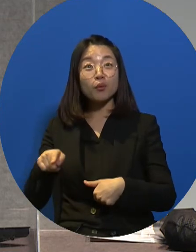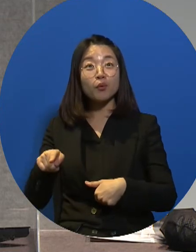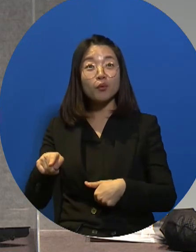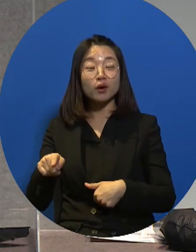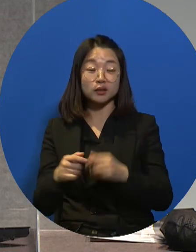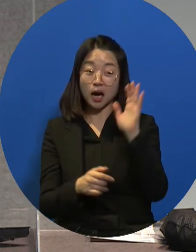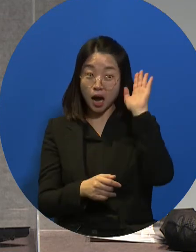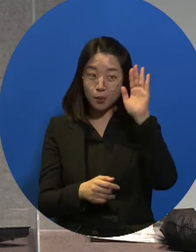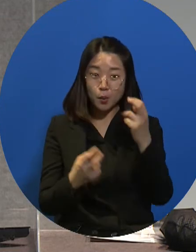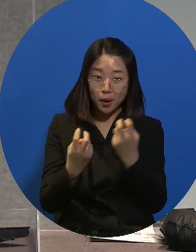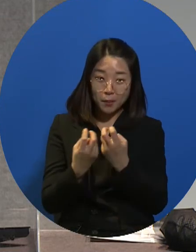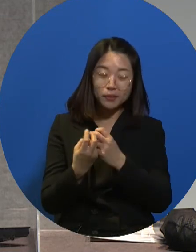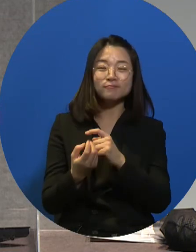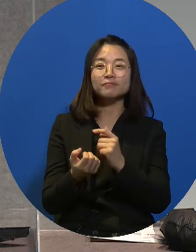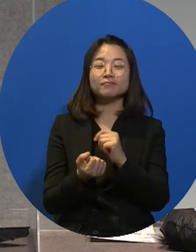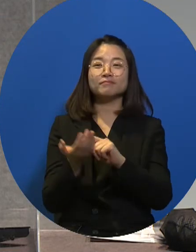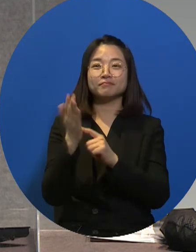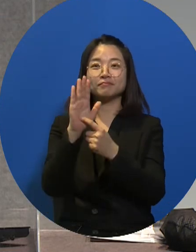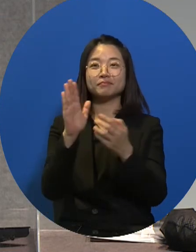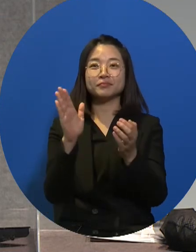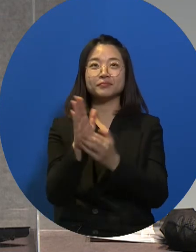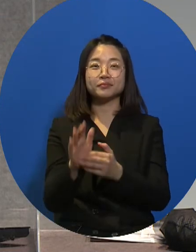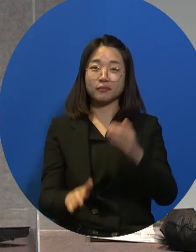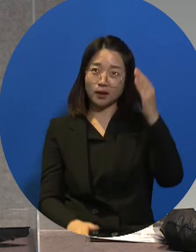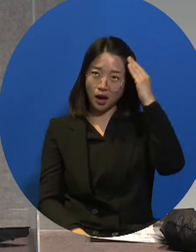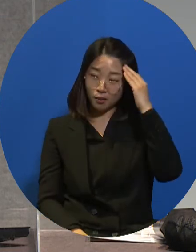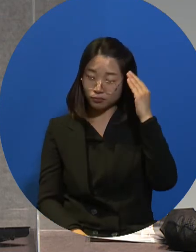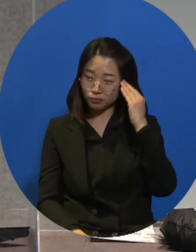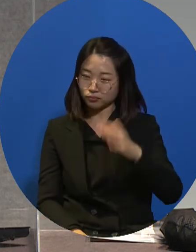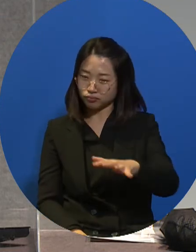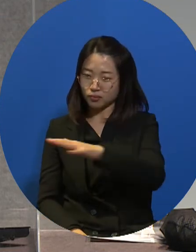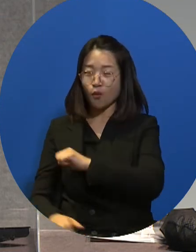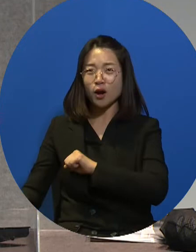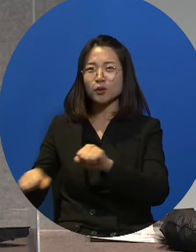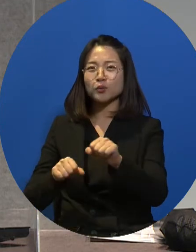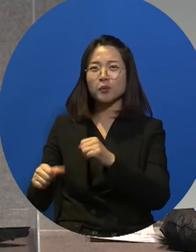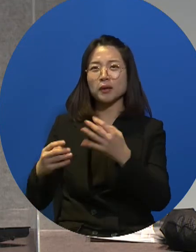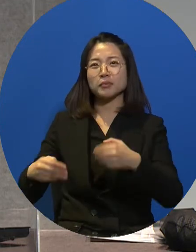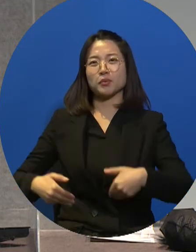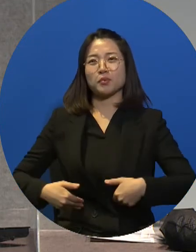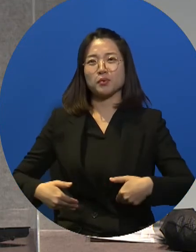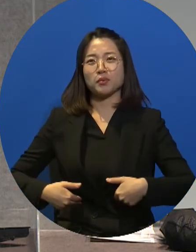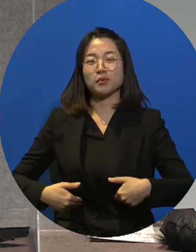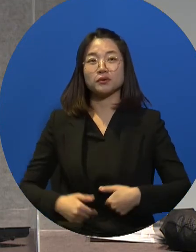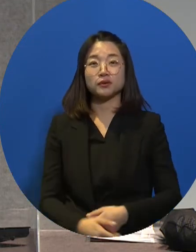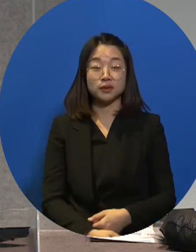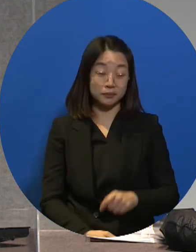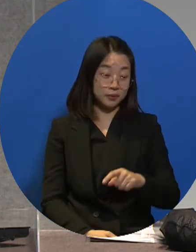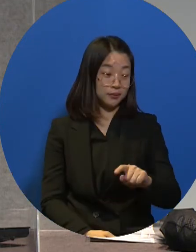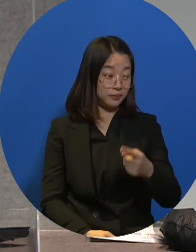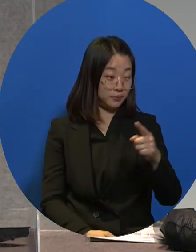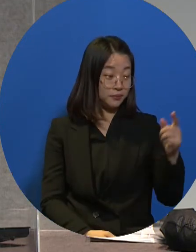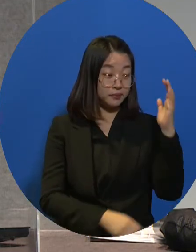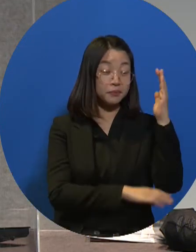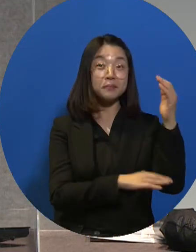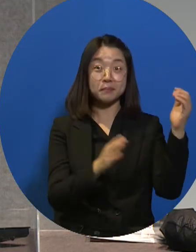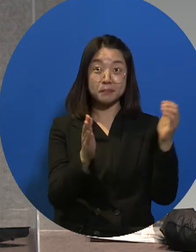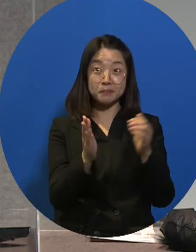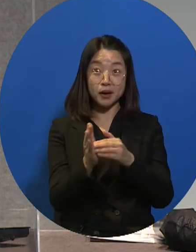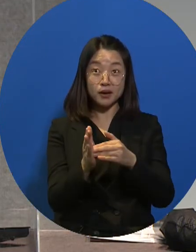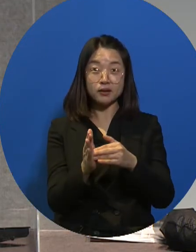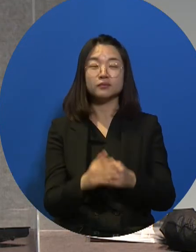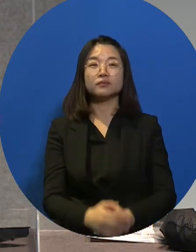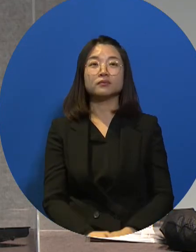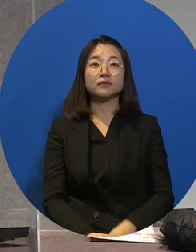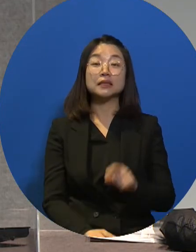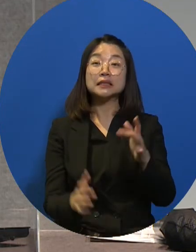말씀해 주셨습니다. 앞으로 해야 할 일이 정말 많을 것 같은데요. 지금까지 모든 발제를 마쳤습니다. 본 분인 세션이